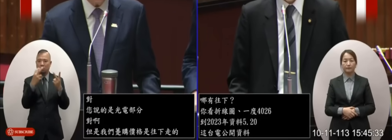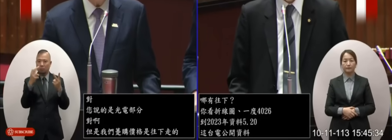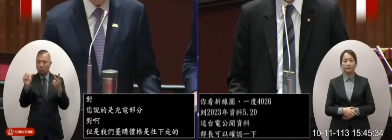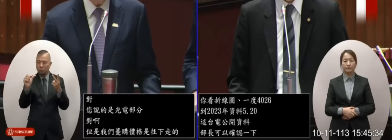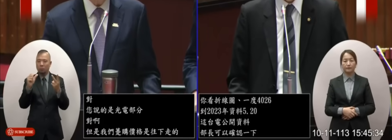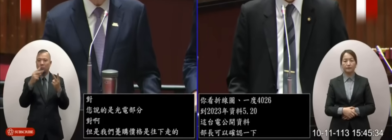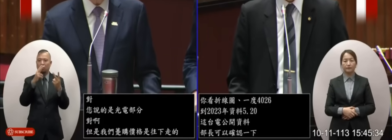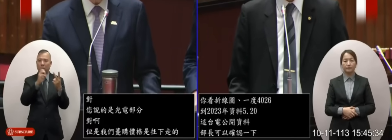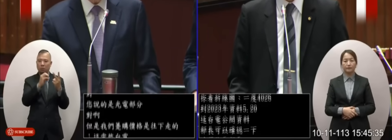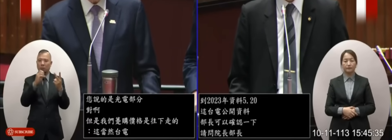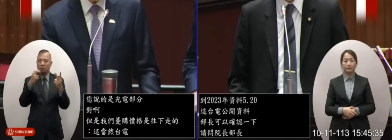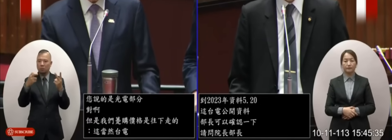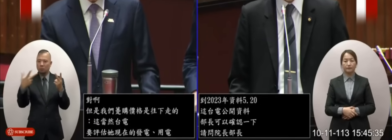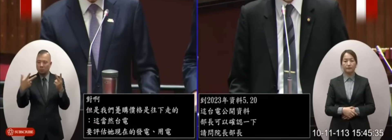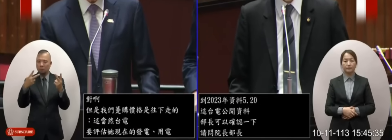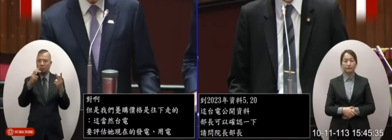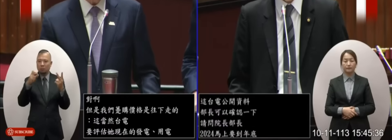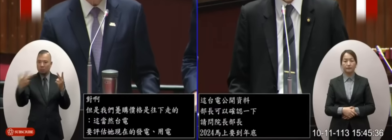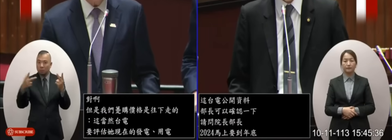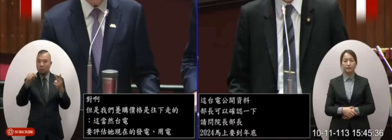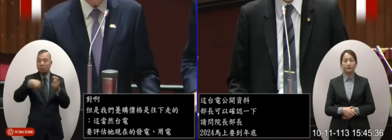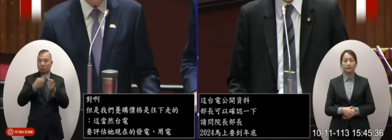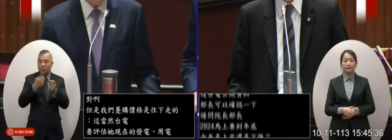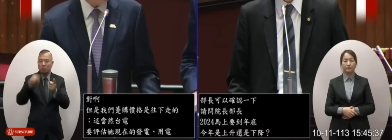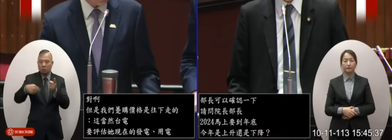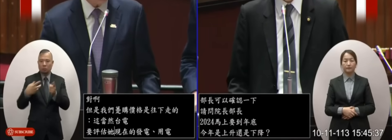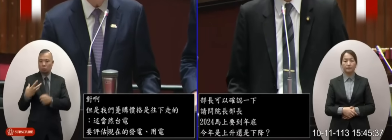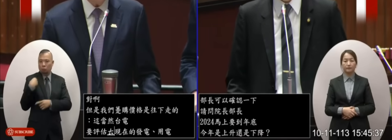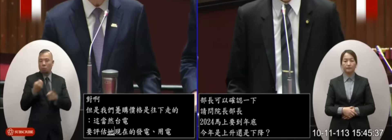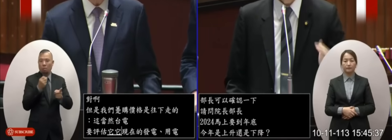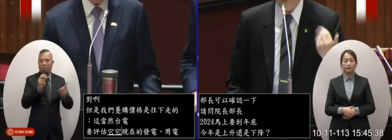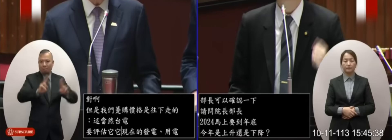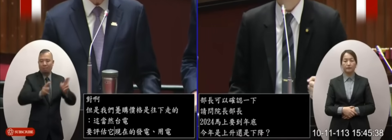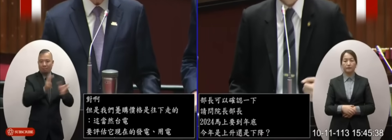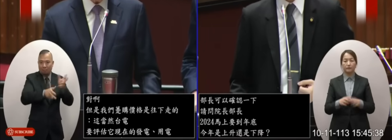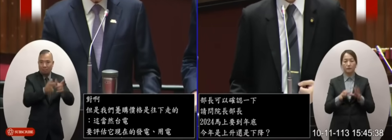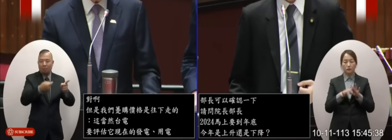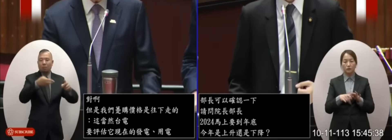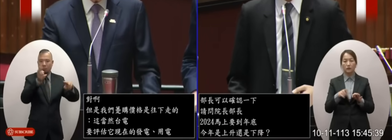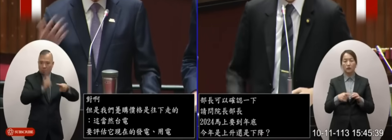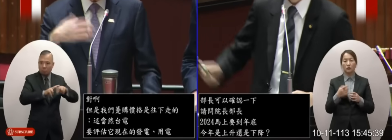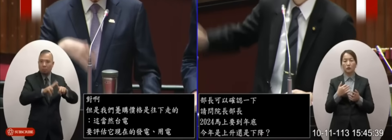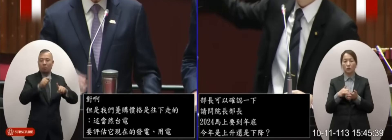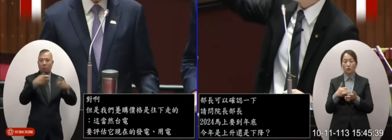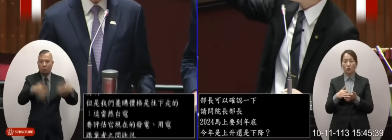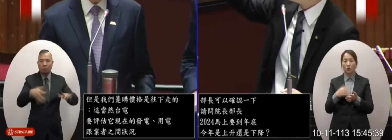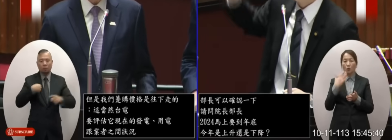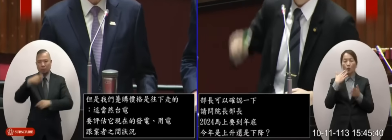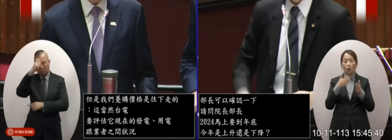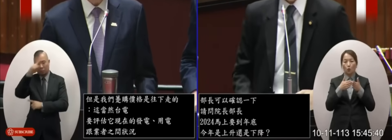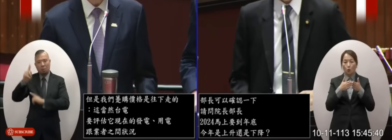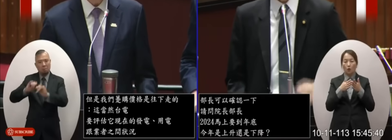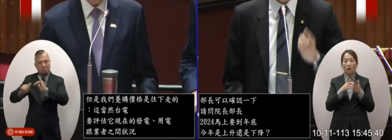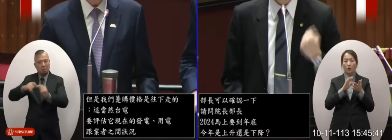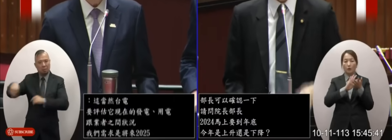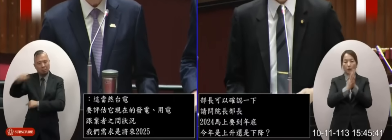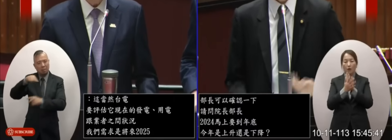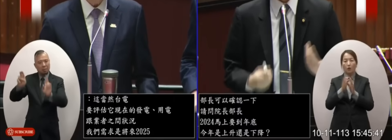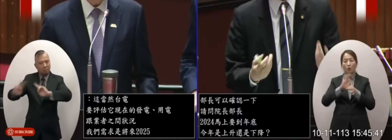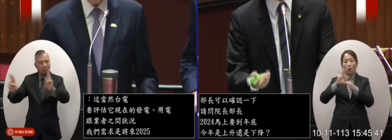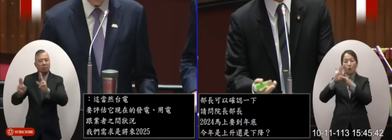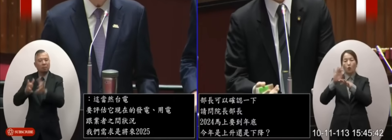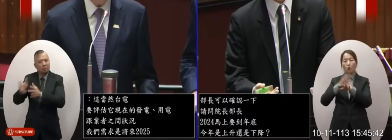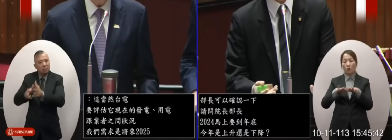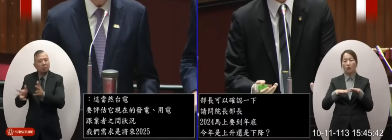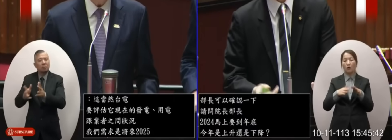2025、2026甚至2027，我们的旧有电厂除役的比较多，我们需要更多的民间电厂。 所以你需要对不对？ 民间电厂来参与。 那你需要会不会付更高的代价？会对不